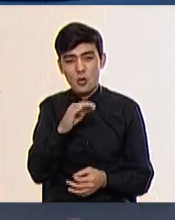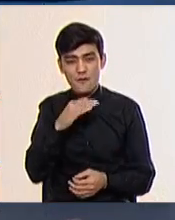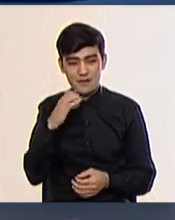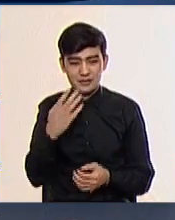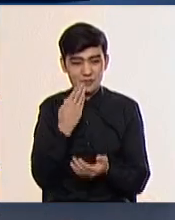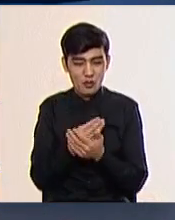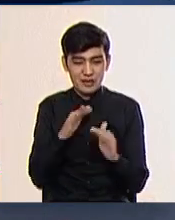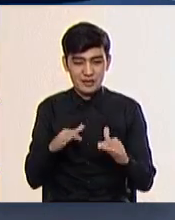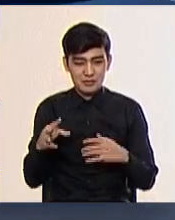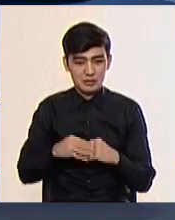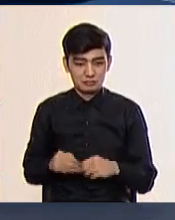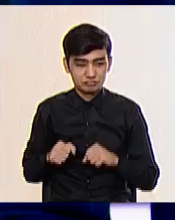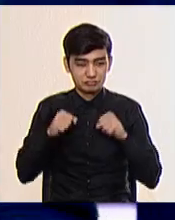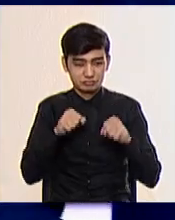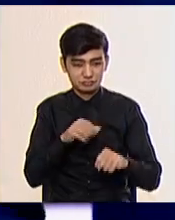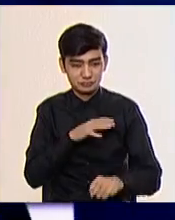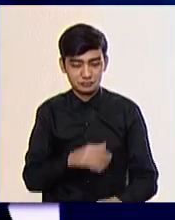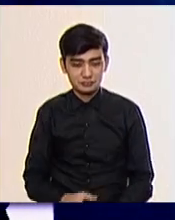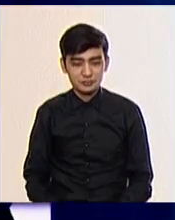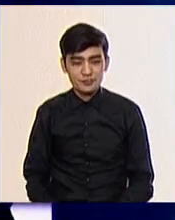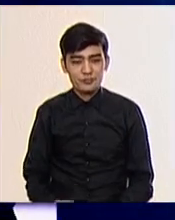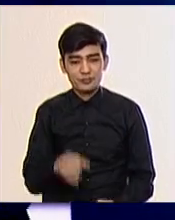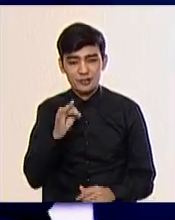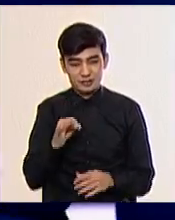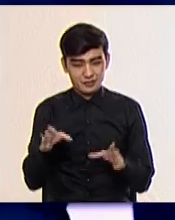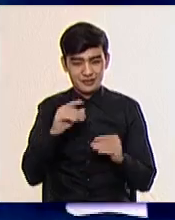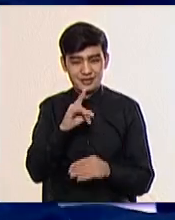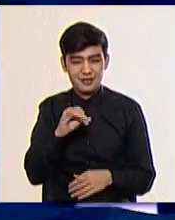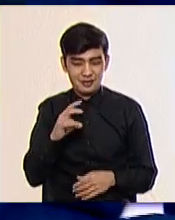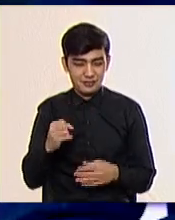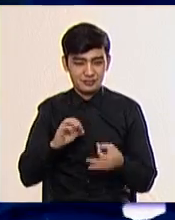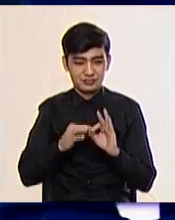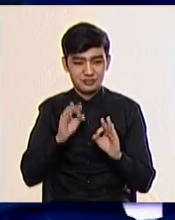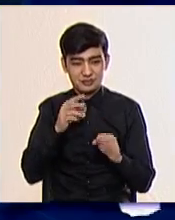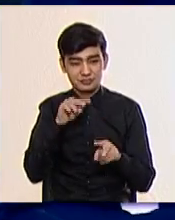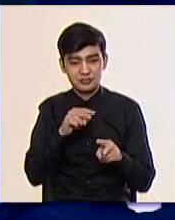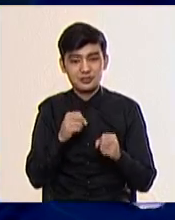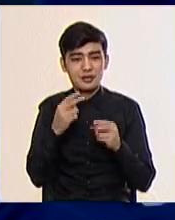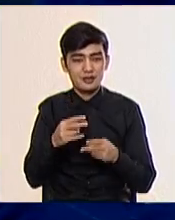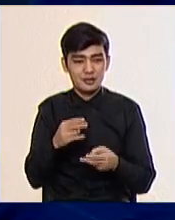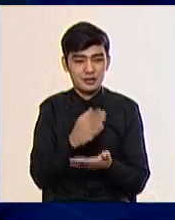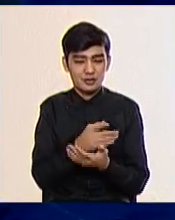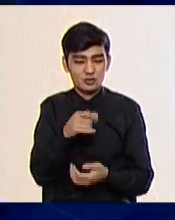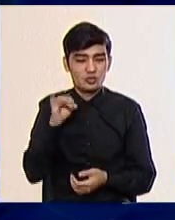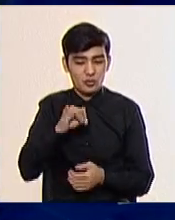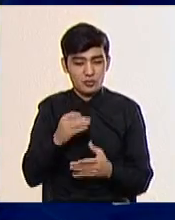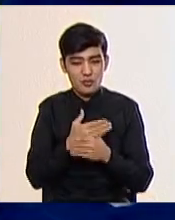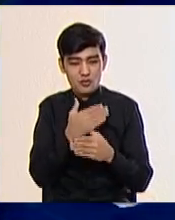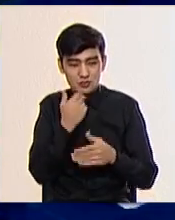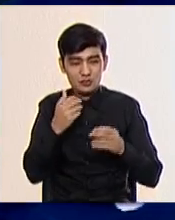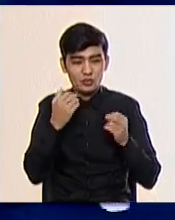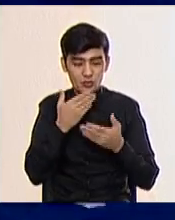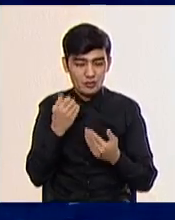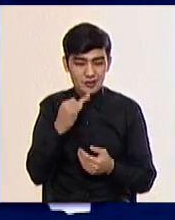и своих детей. Наш столичный корреспондент Зарина Беремкул следит за тем, как развивается эта история. Сейчас она с